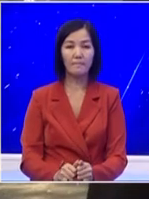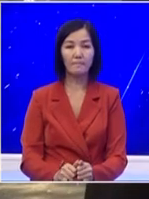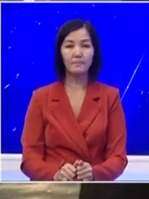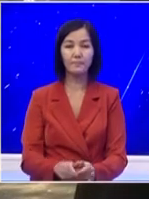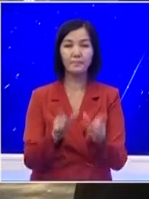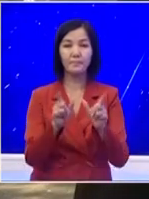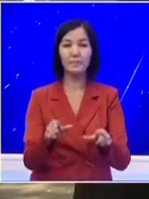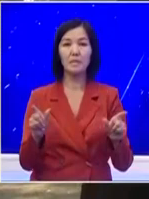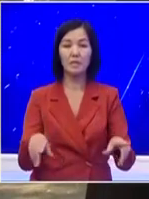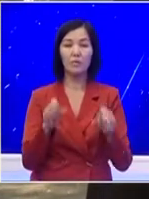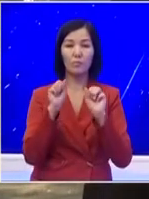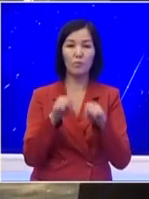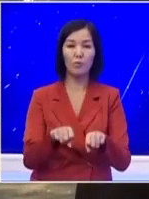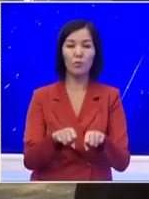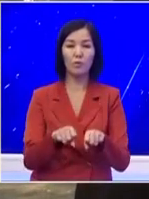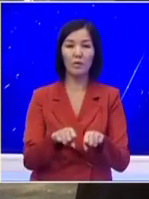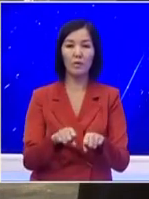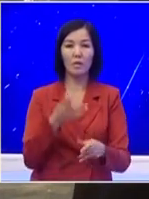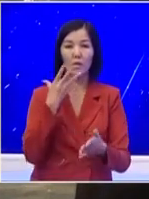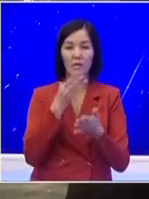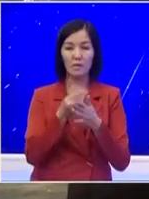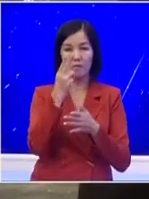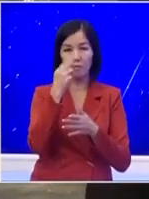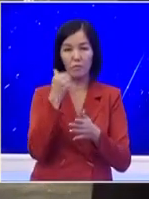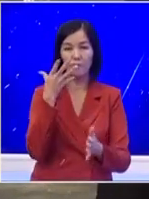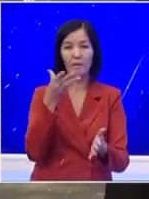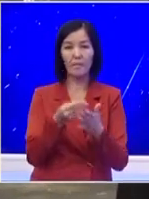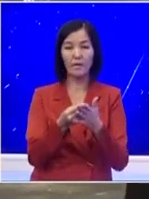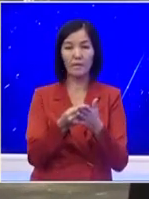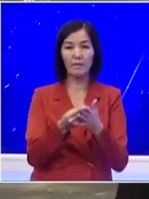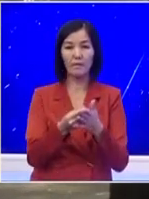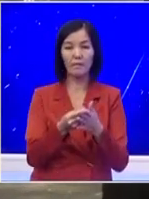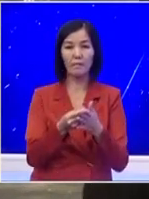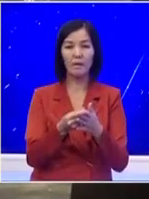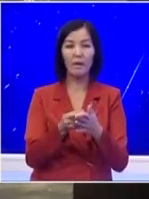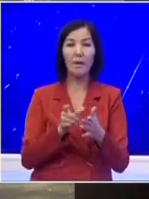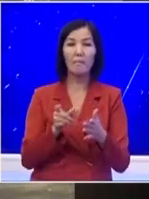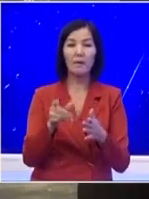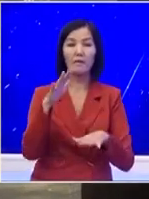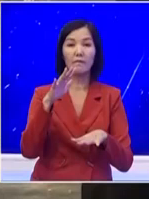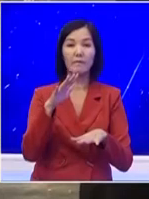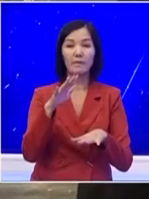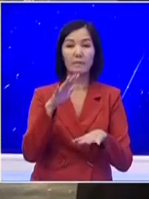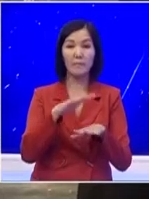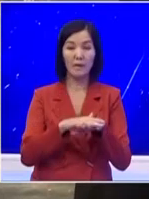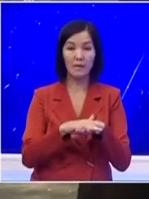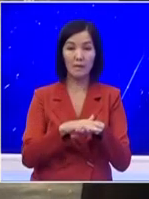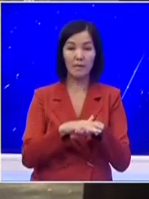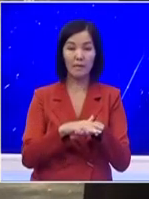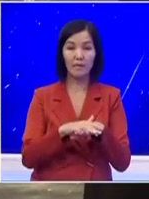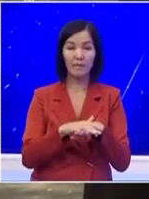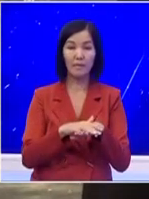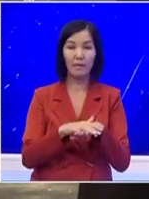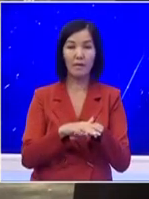Граждане, пассажиры могут для своего удобства оплачивать банковскими картами, индивидуальными